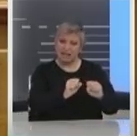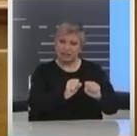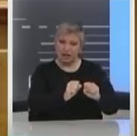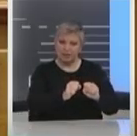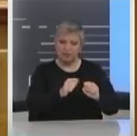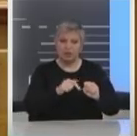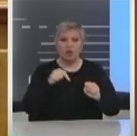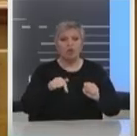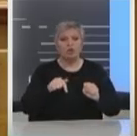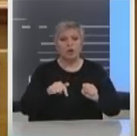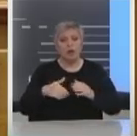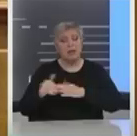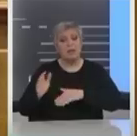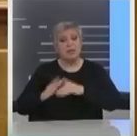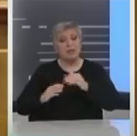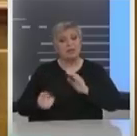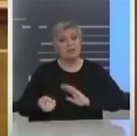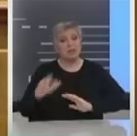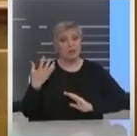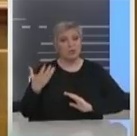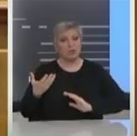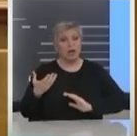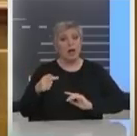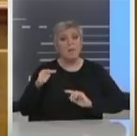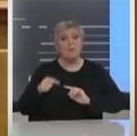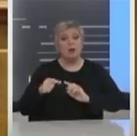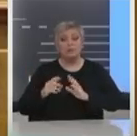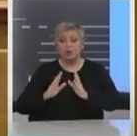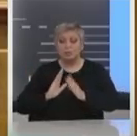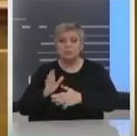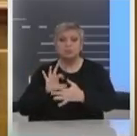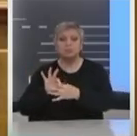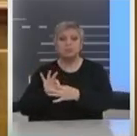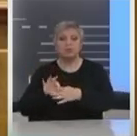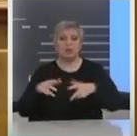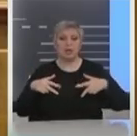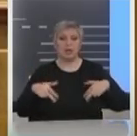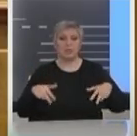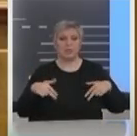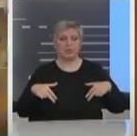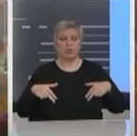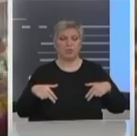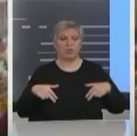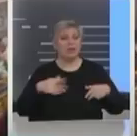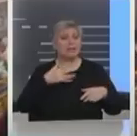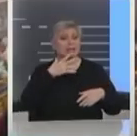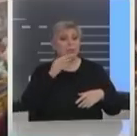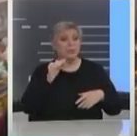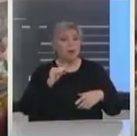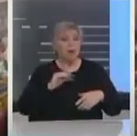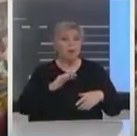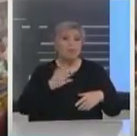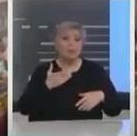νέα υπηρεσία η οποία θα αναφέρεται απευθείας στον Υπουργό? Μήπως για να αποκτήσετε ένα πιο